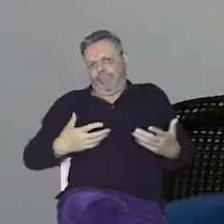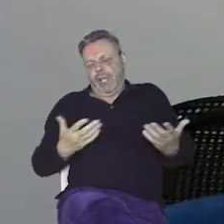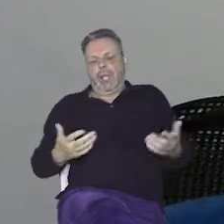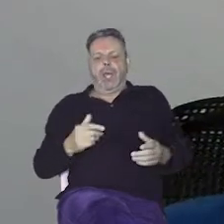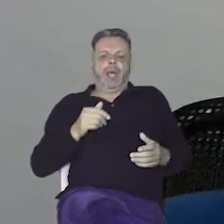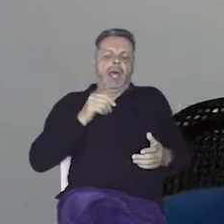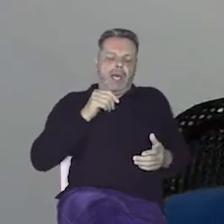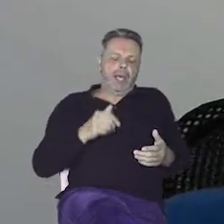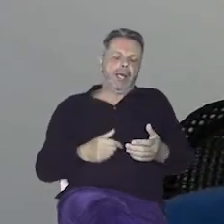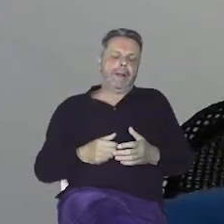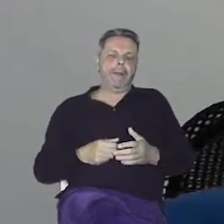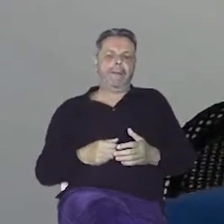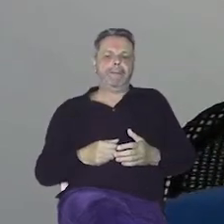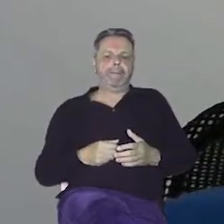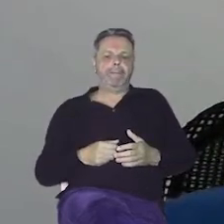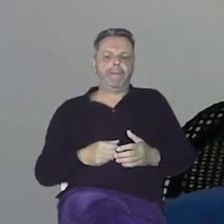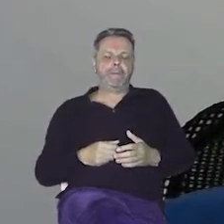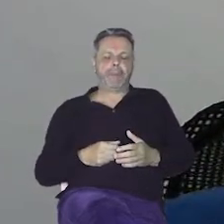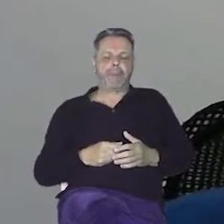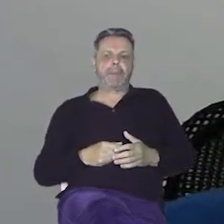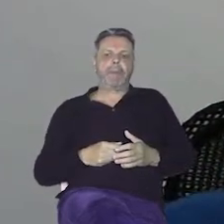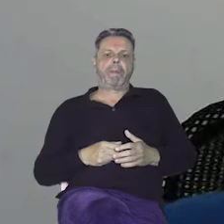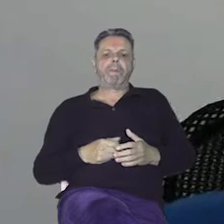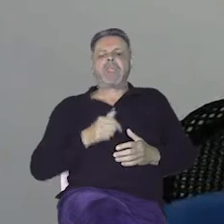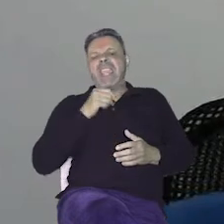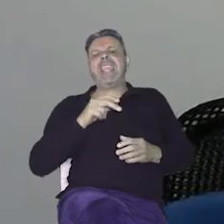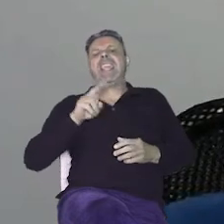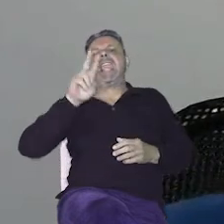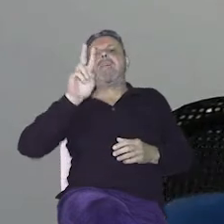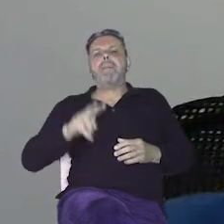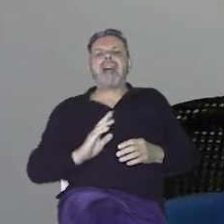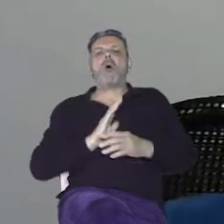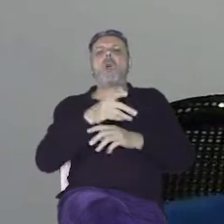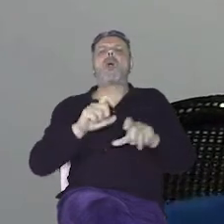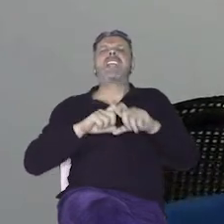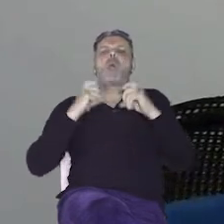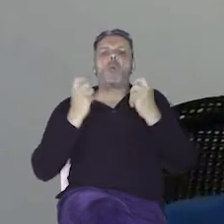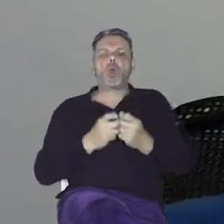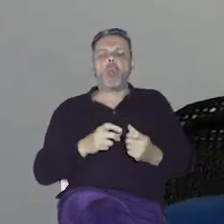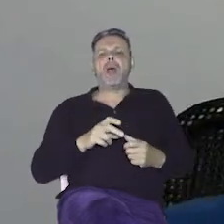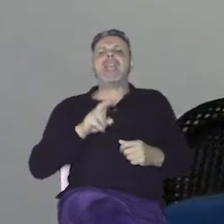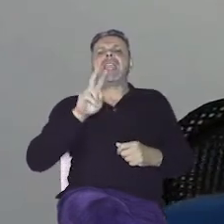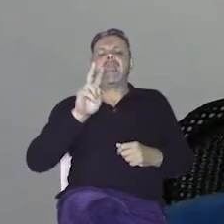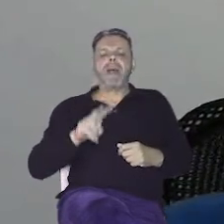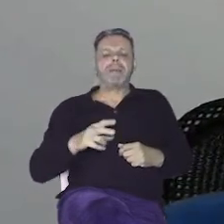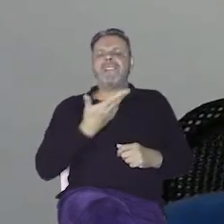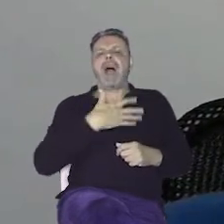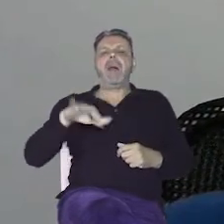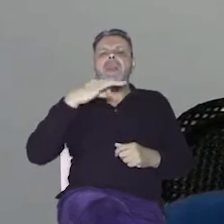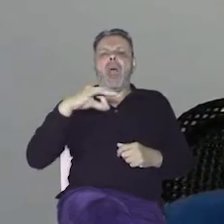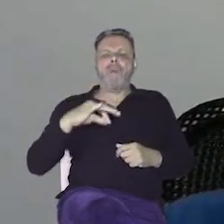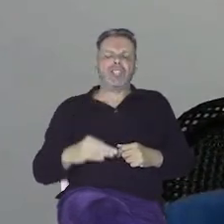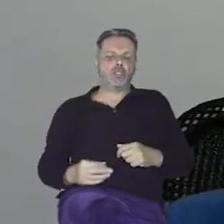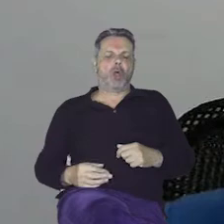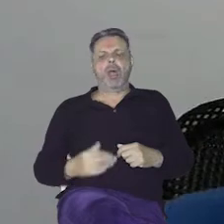temeljem rješenja Centra za socijalnu skrb, ostvari pravo na ulazak u dom, on ima pravo neovisno da